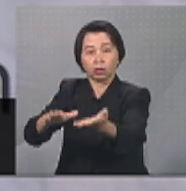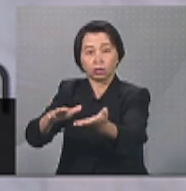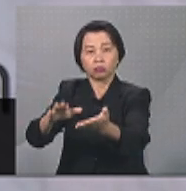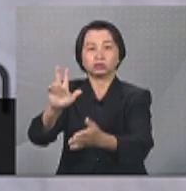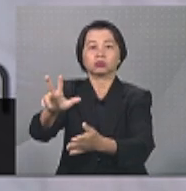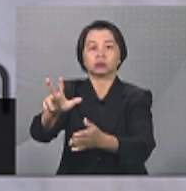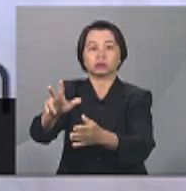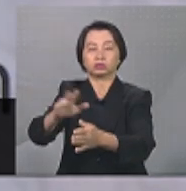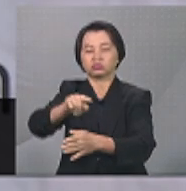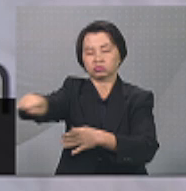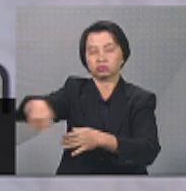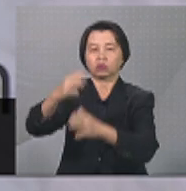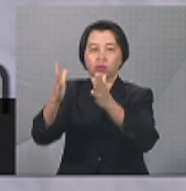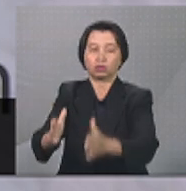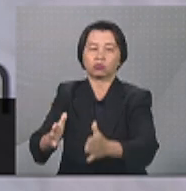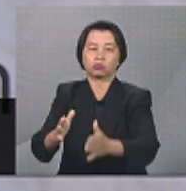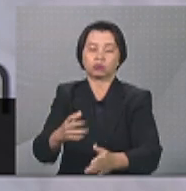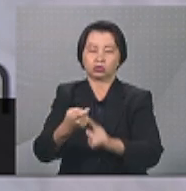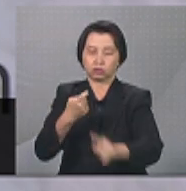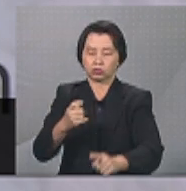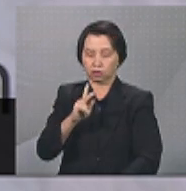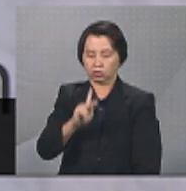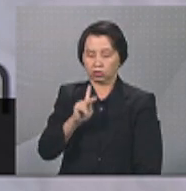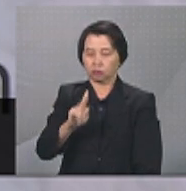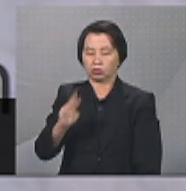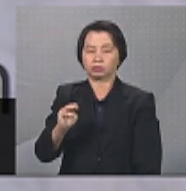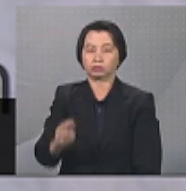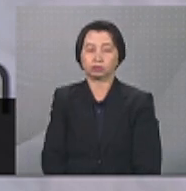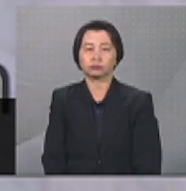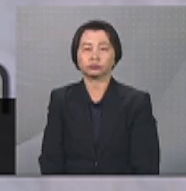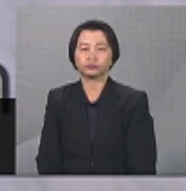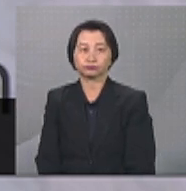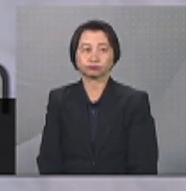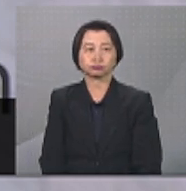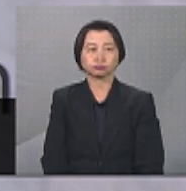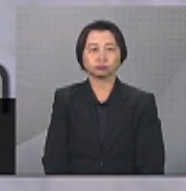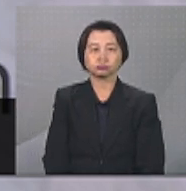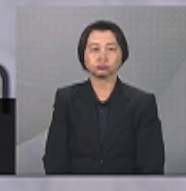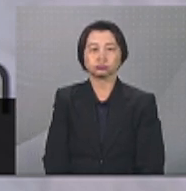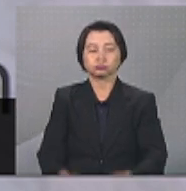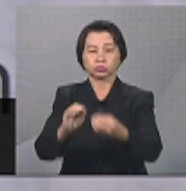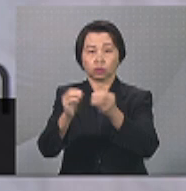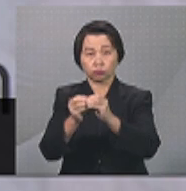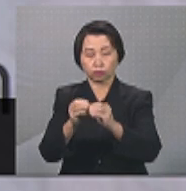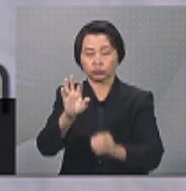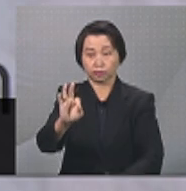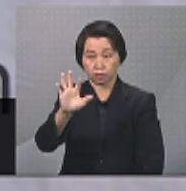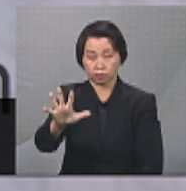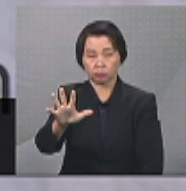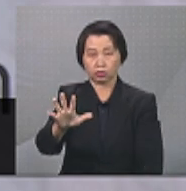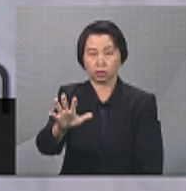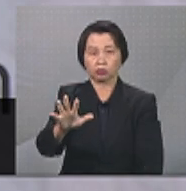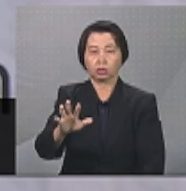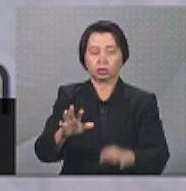kalangan anggota kesihatan Kementerian Kesihatan Malaysia. Kes kematian ke-95, iaitu kes